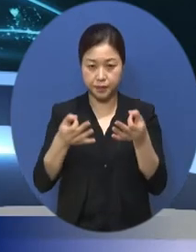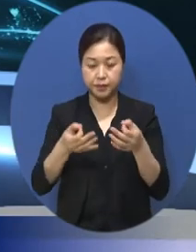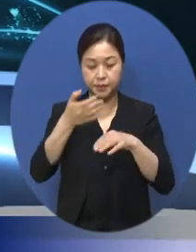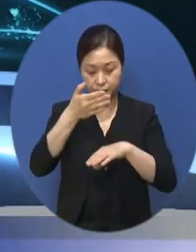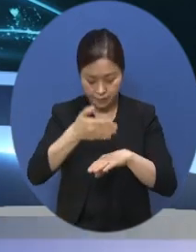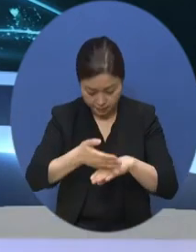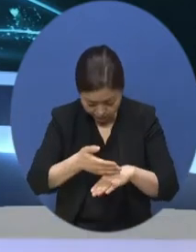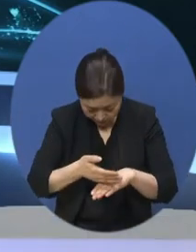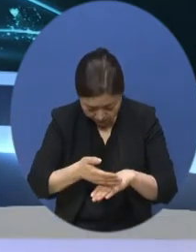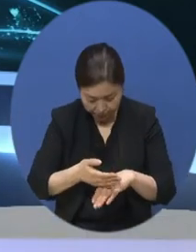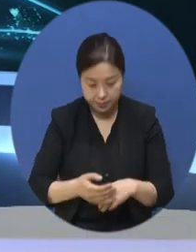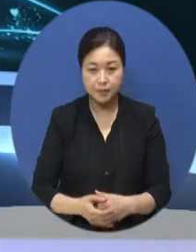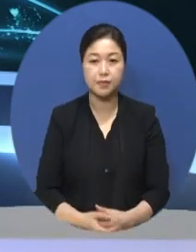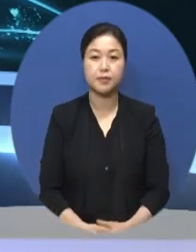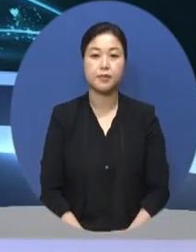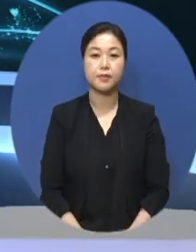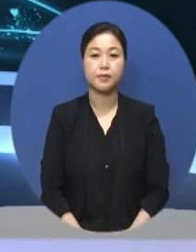고맙습니다